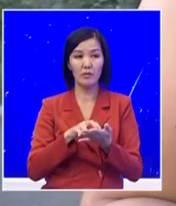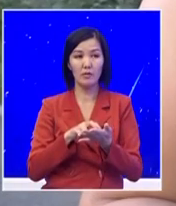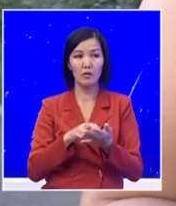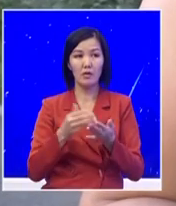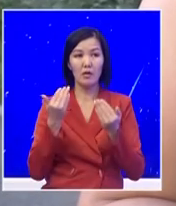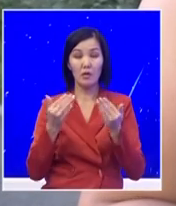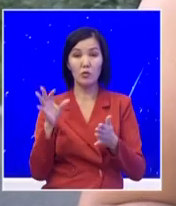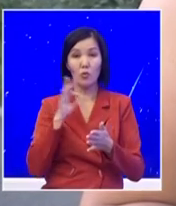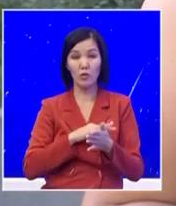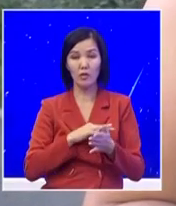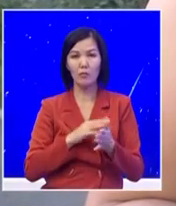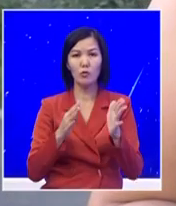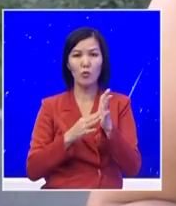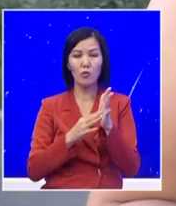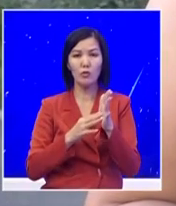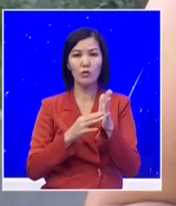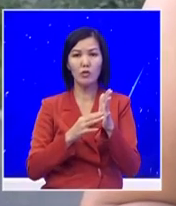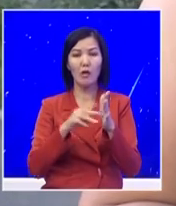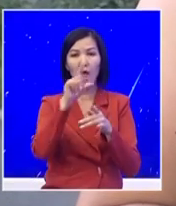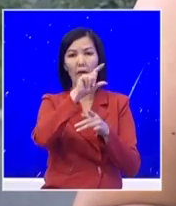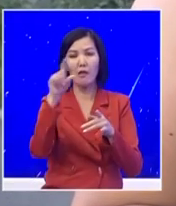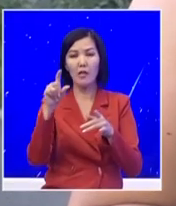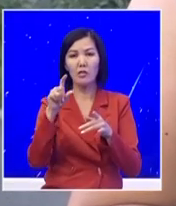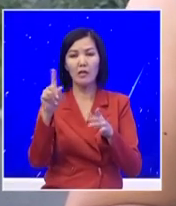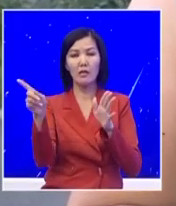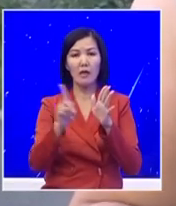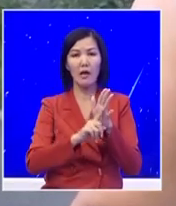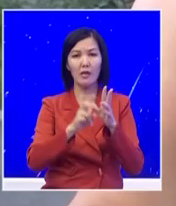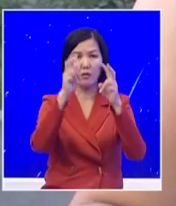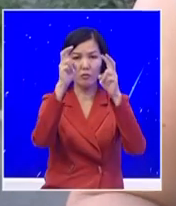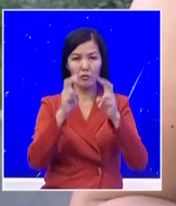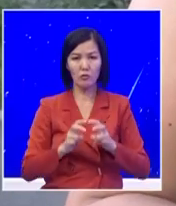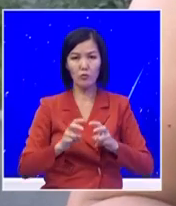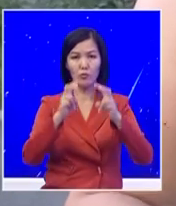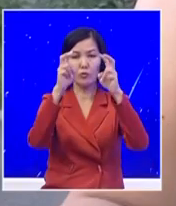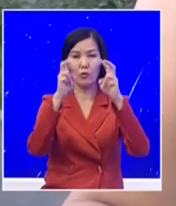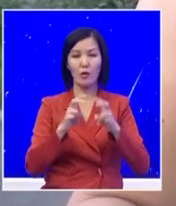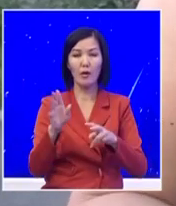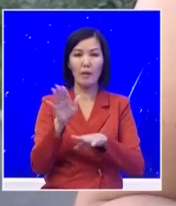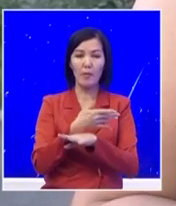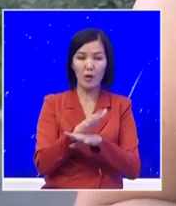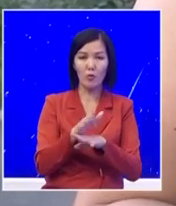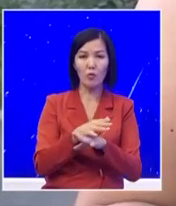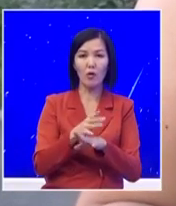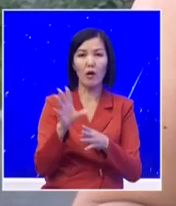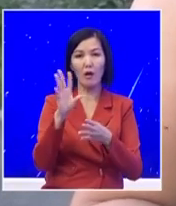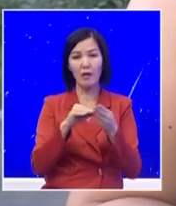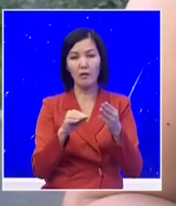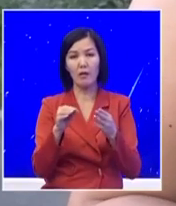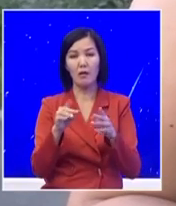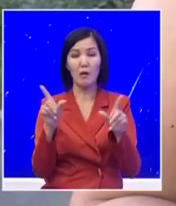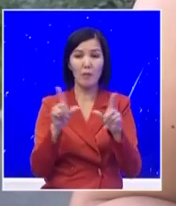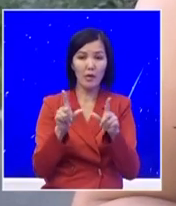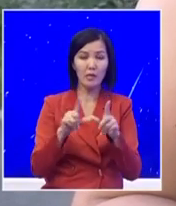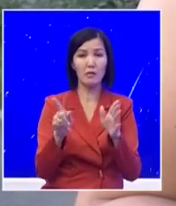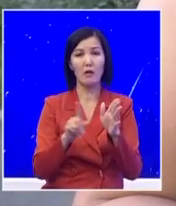әрине қолданамыз, өйткен анау 9-ші этажға күніне бірнеше резіні балалармен енді талға. Бірақ ұлқаға сыртқа шығамыз, қайта-қайтан түсіп шығу